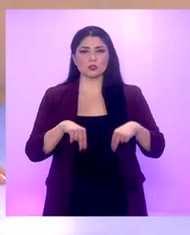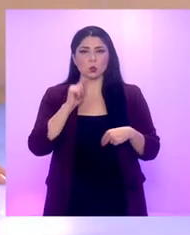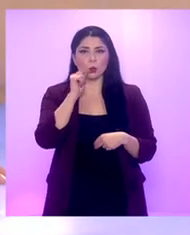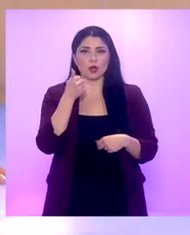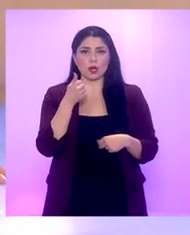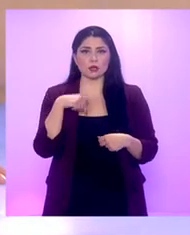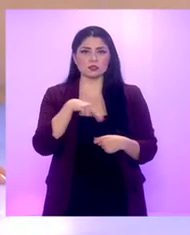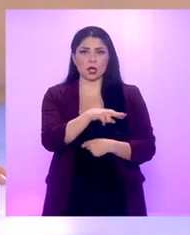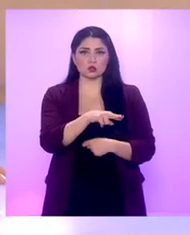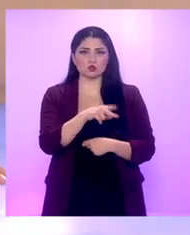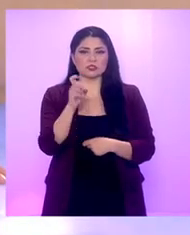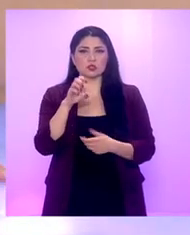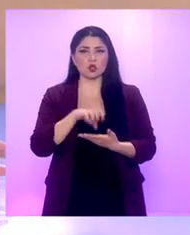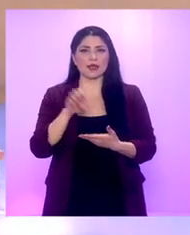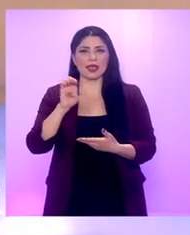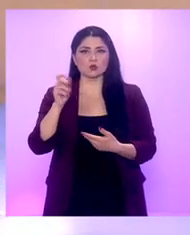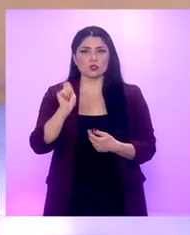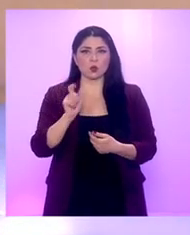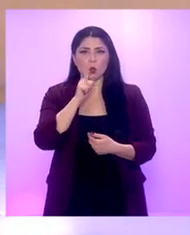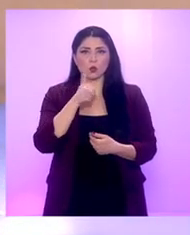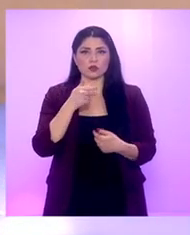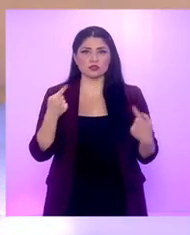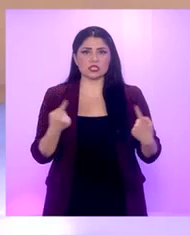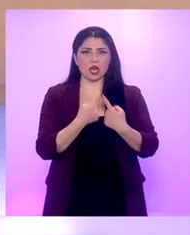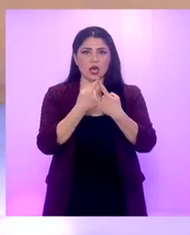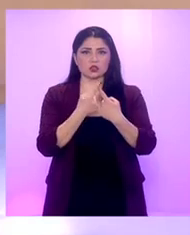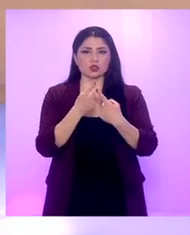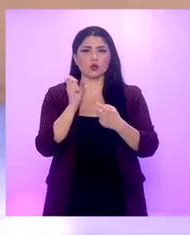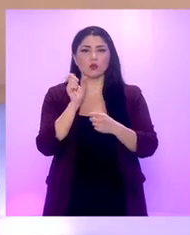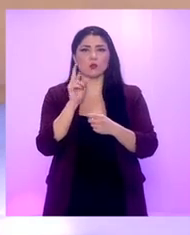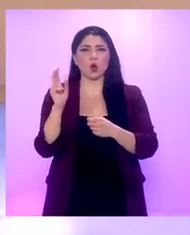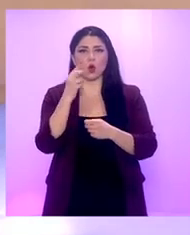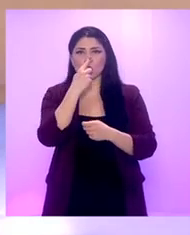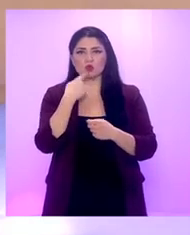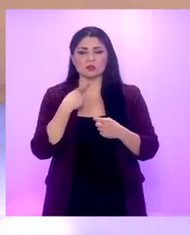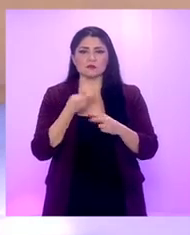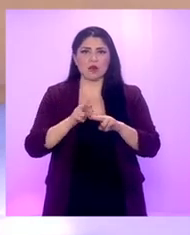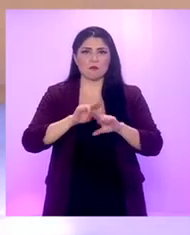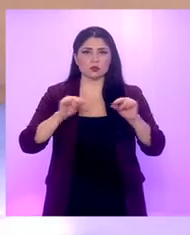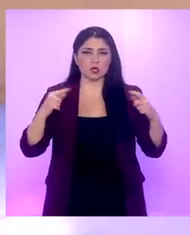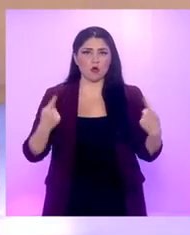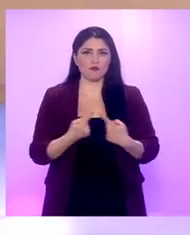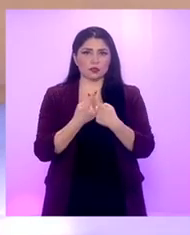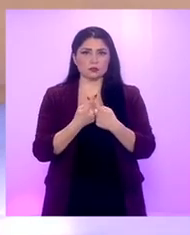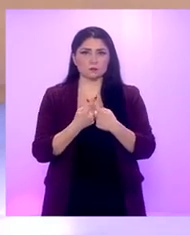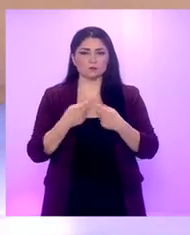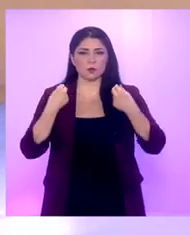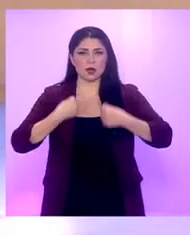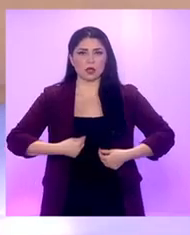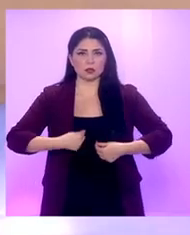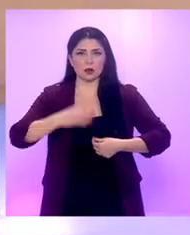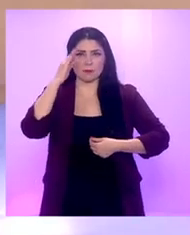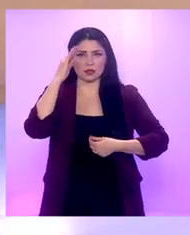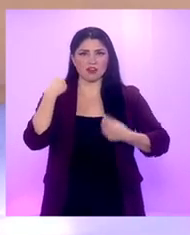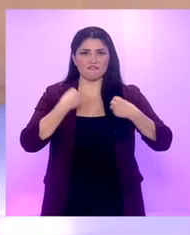Președintele Ucrainei a mers pe frontul din estul țării, acolo unde ciocnirile cu separatiștii pro-ruși se intensifică. Cu uniformă militară,